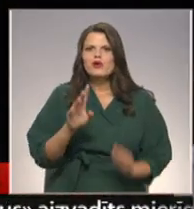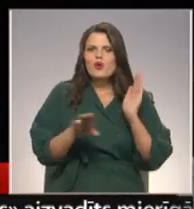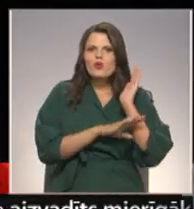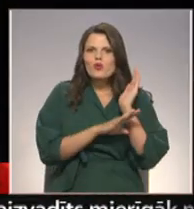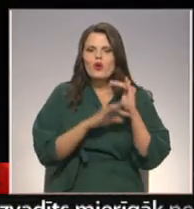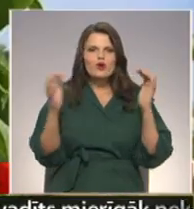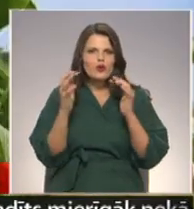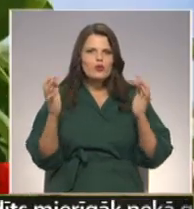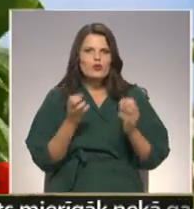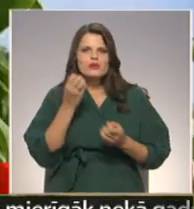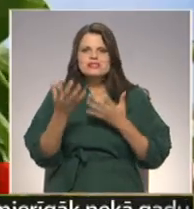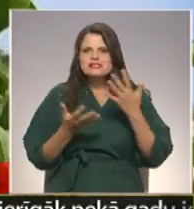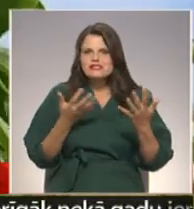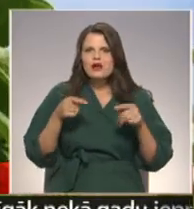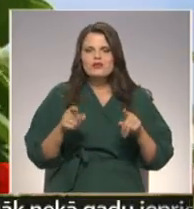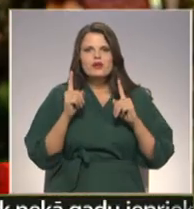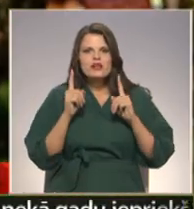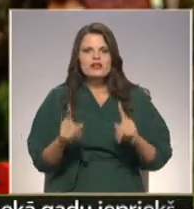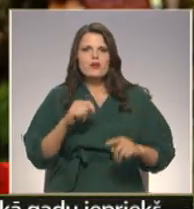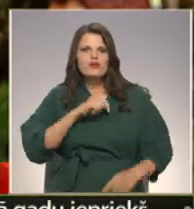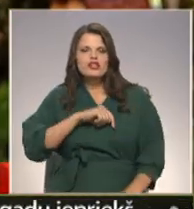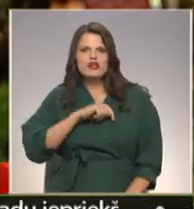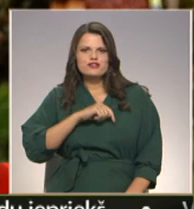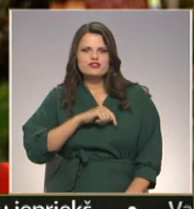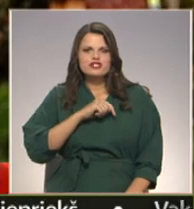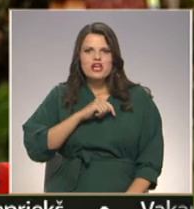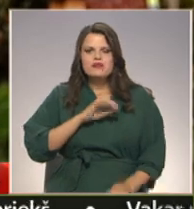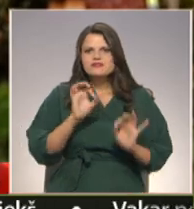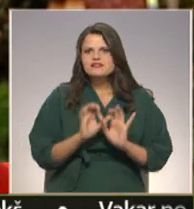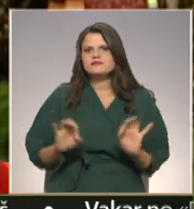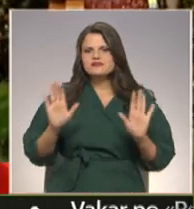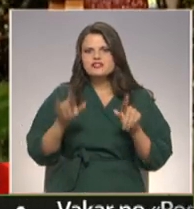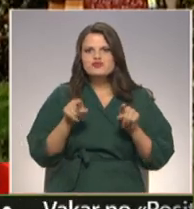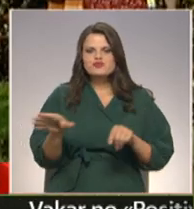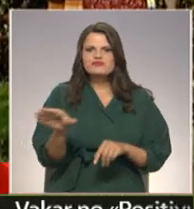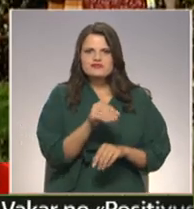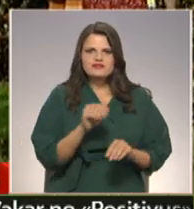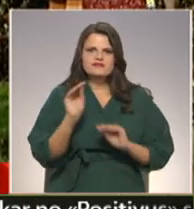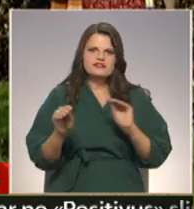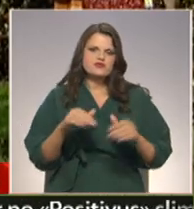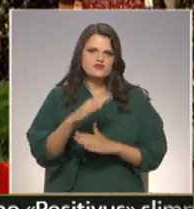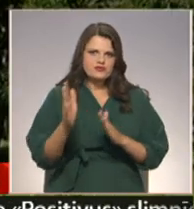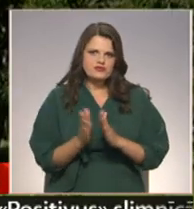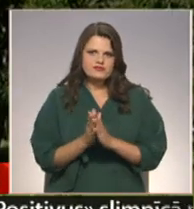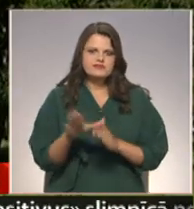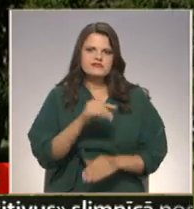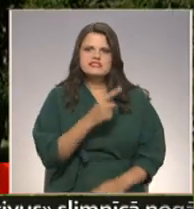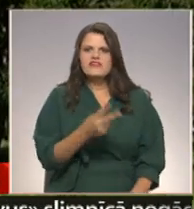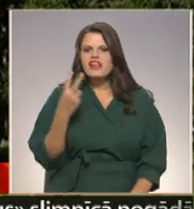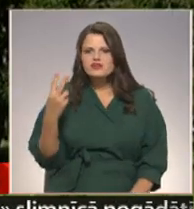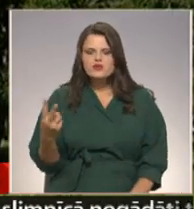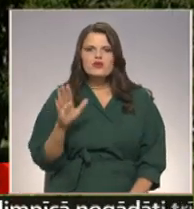koki, krūmi, ziedi. Tur ir jābūt tādam iekšējam, tādam skaistumam, lai to visu salikt kopā. Mēs viens otru